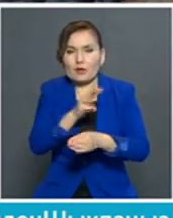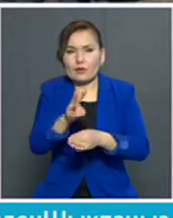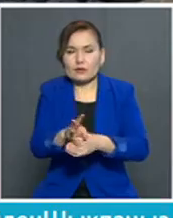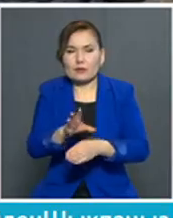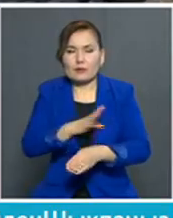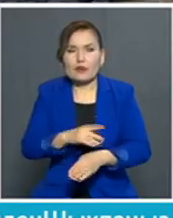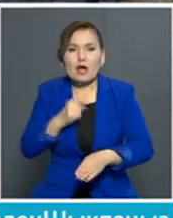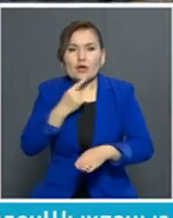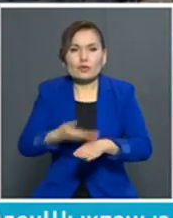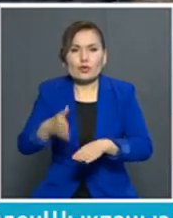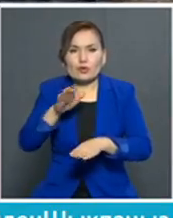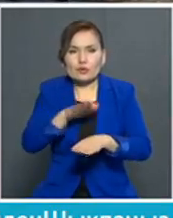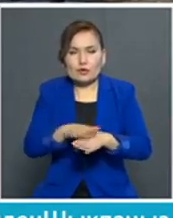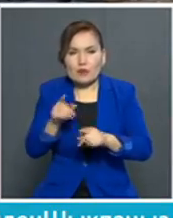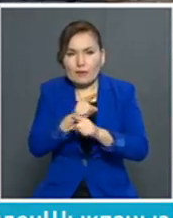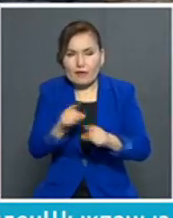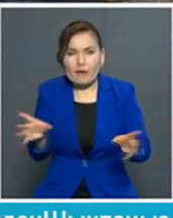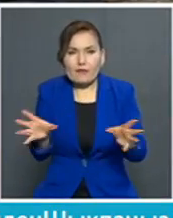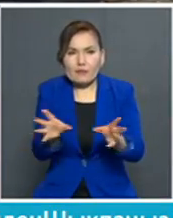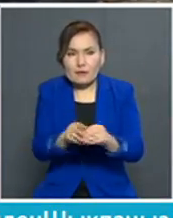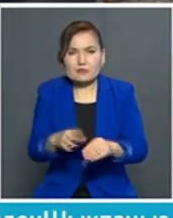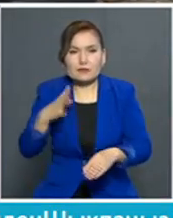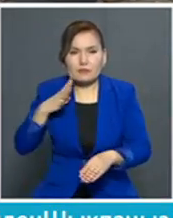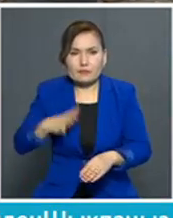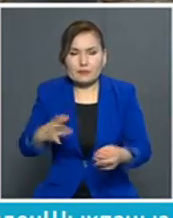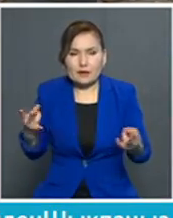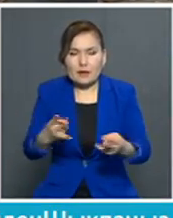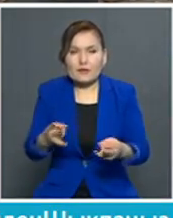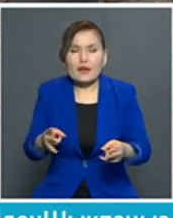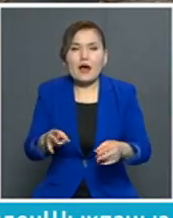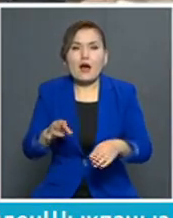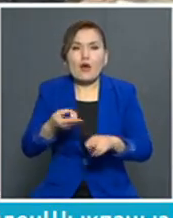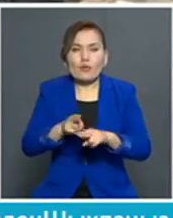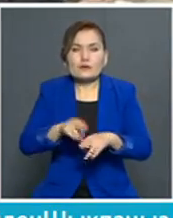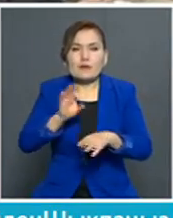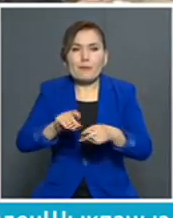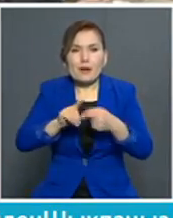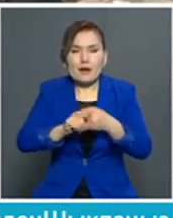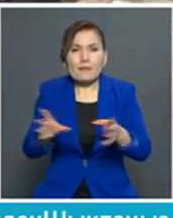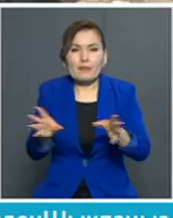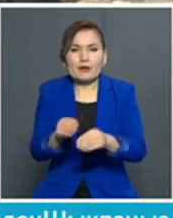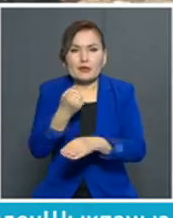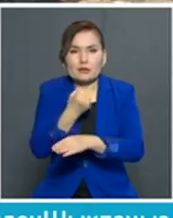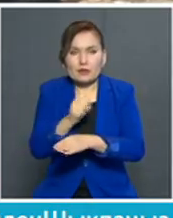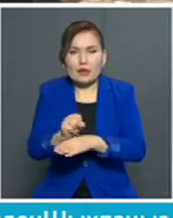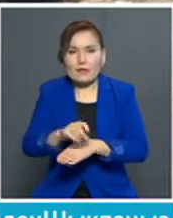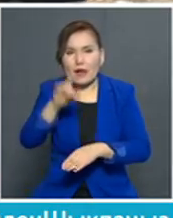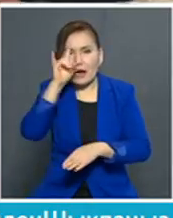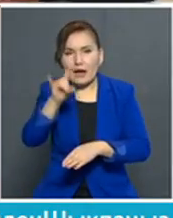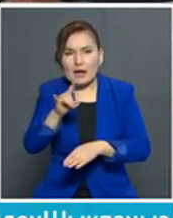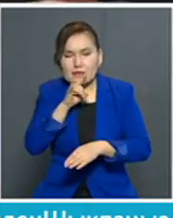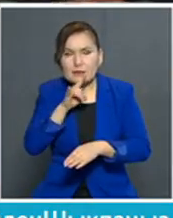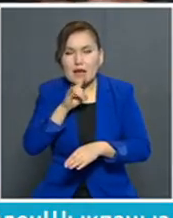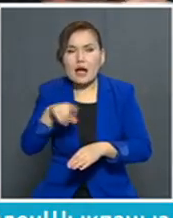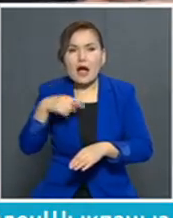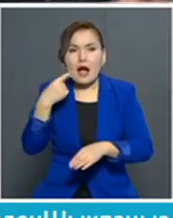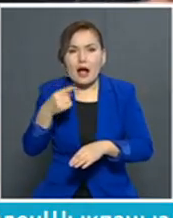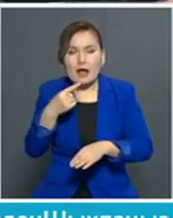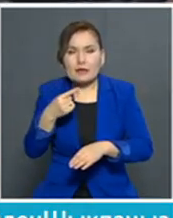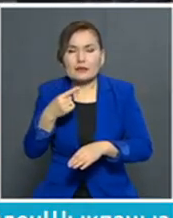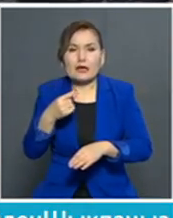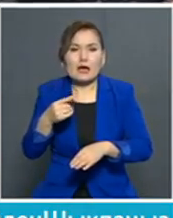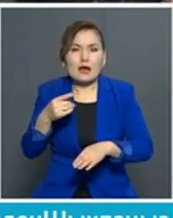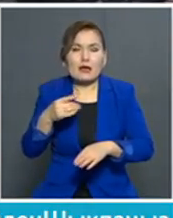қыстау кезеңде бәріміз бірге болайық. Осы індетті бірге жеңейік. Қазақ атамыз айтқан, жаманшылықтың артында